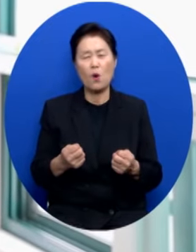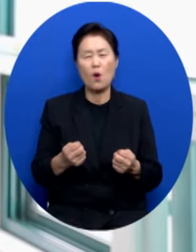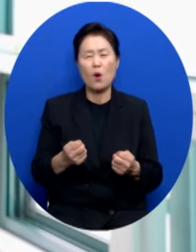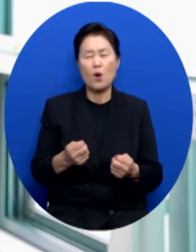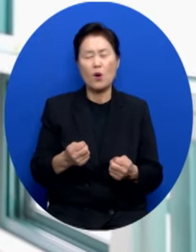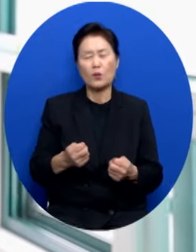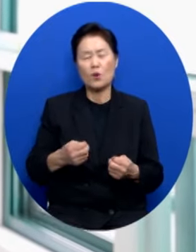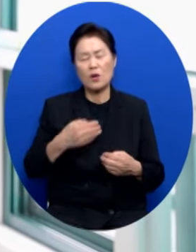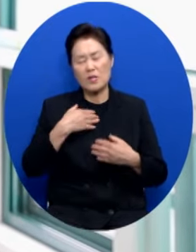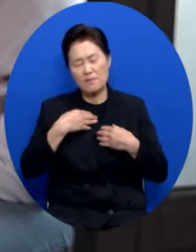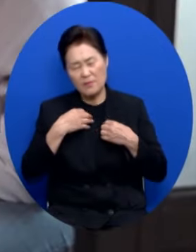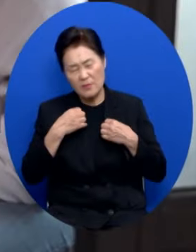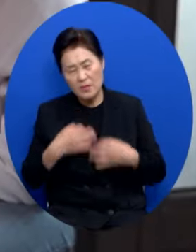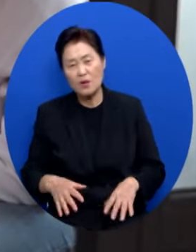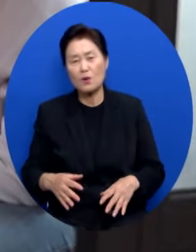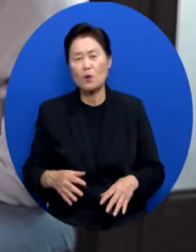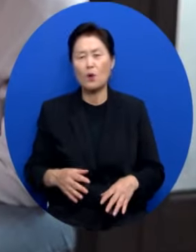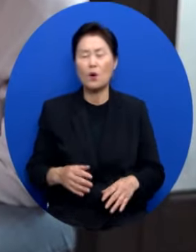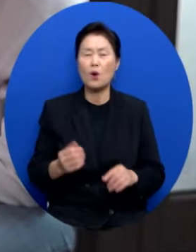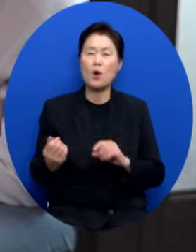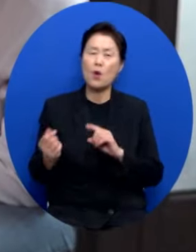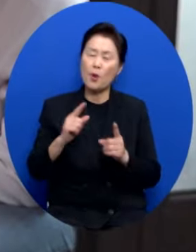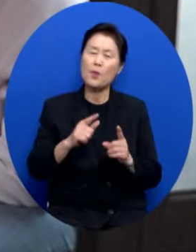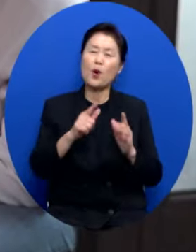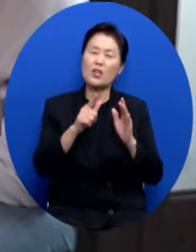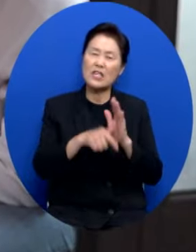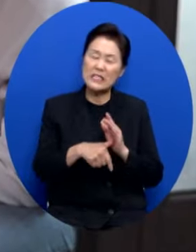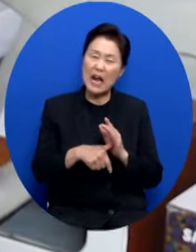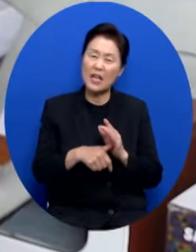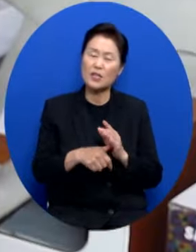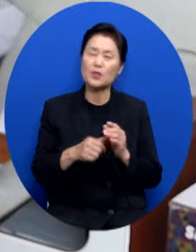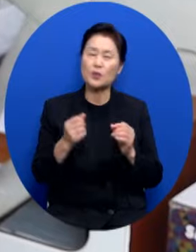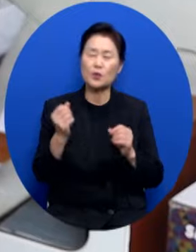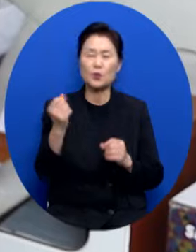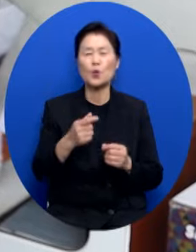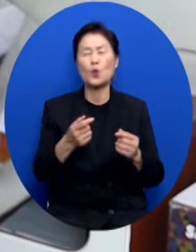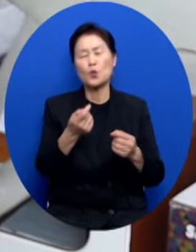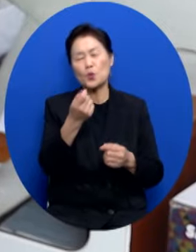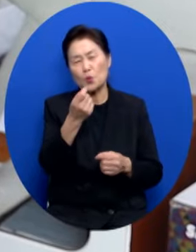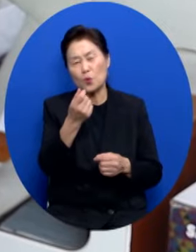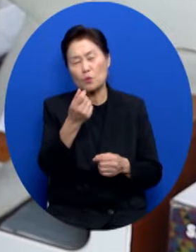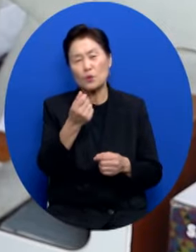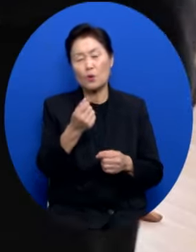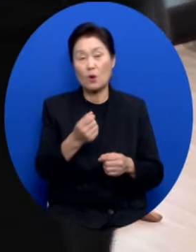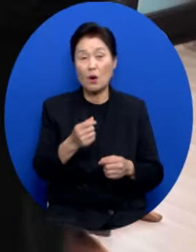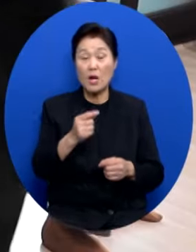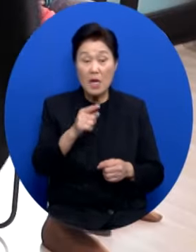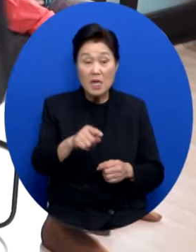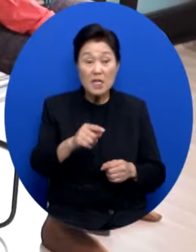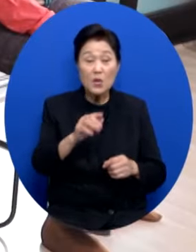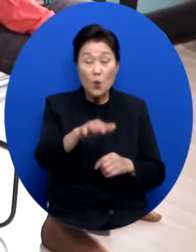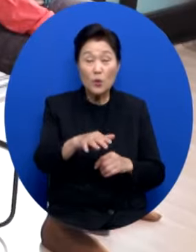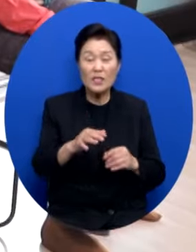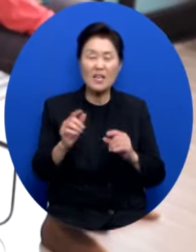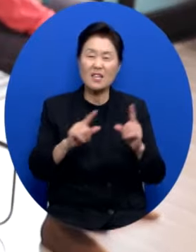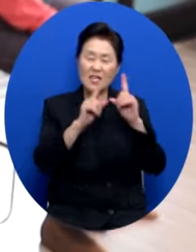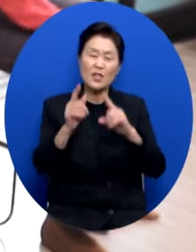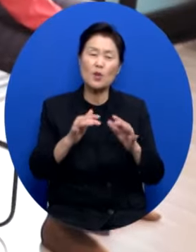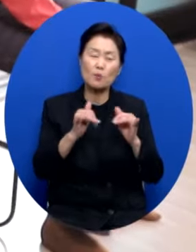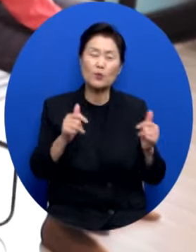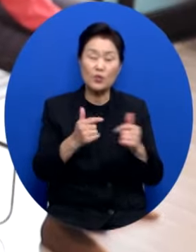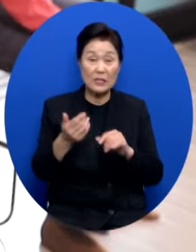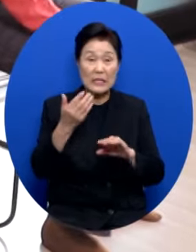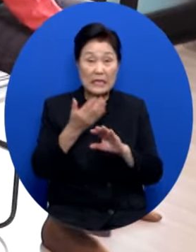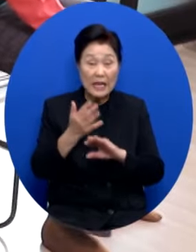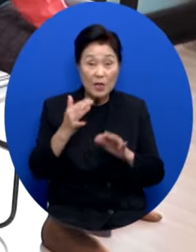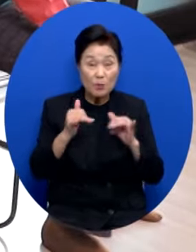이제 처치하거나 휴식하거나 회복하는 시간들이 좀 적으시고 또 이분들은 어떻게 보면 두 배로 일하시는 거예요. 가서